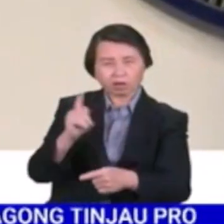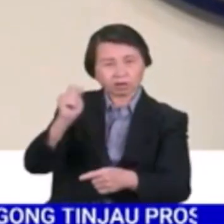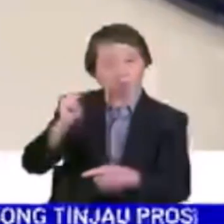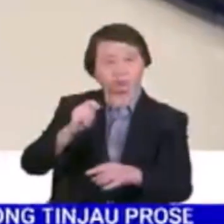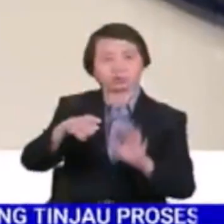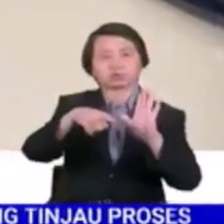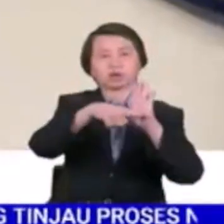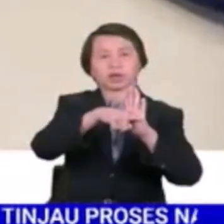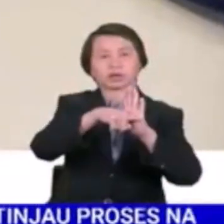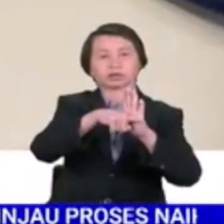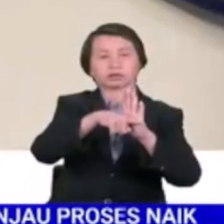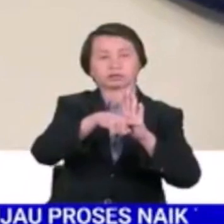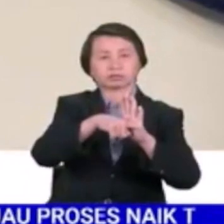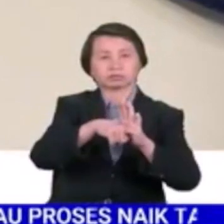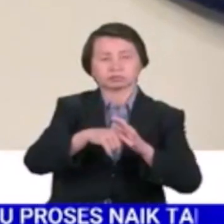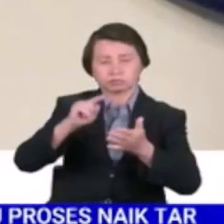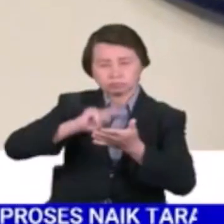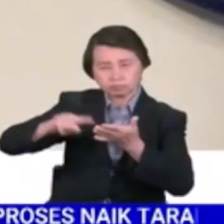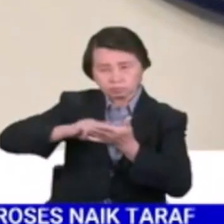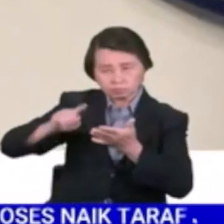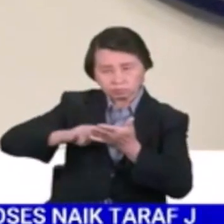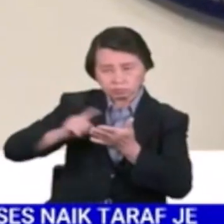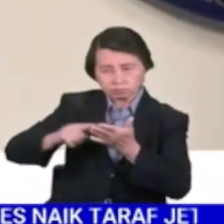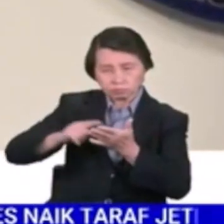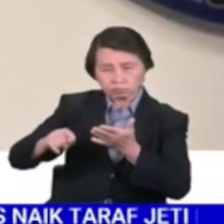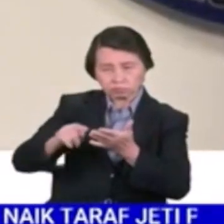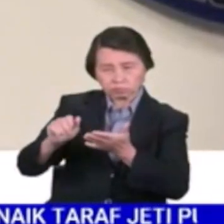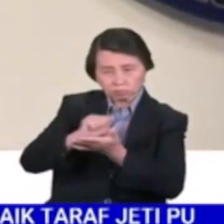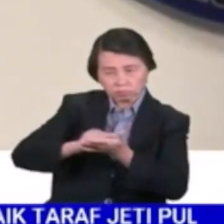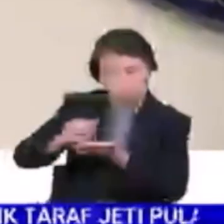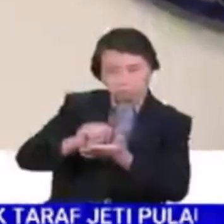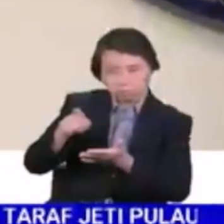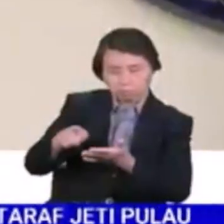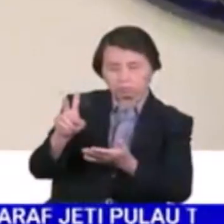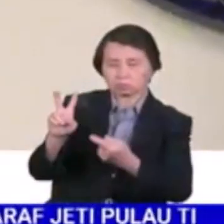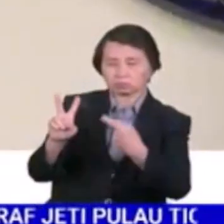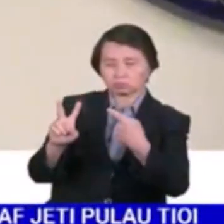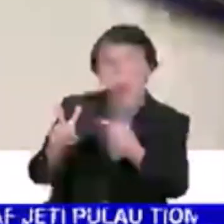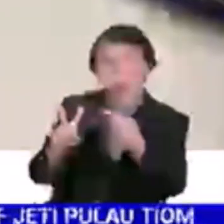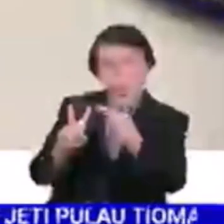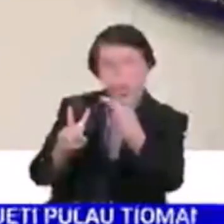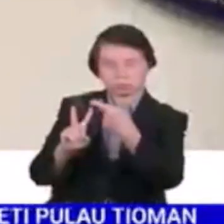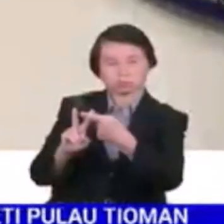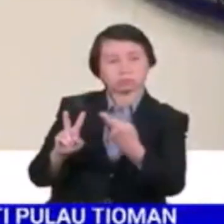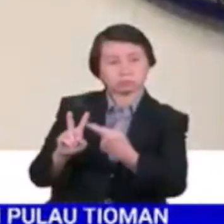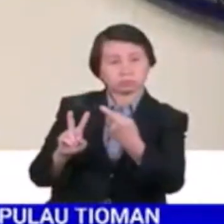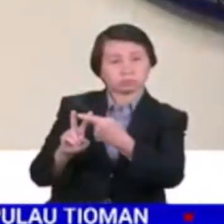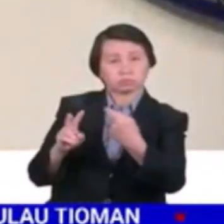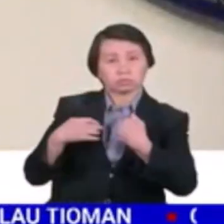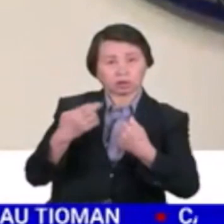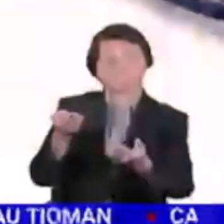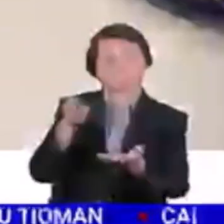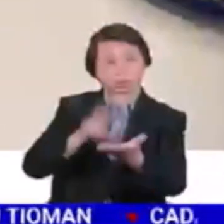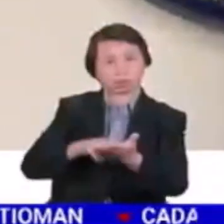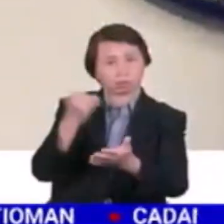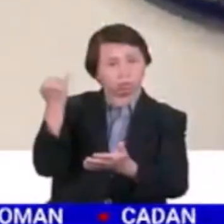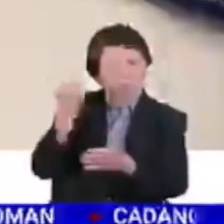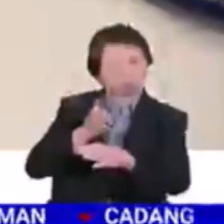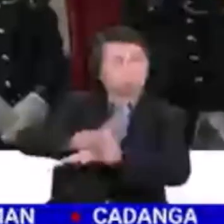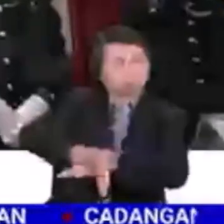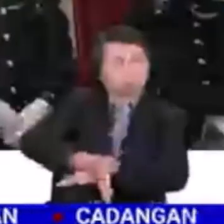adalah negatif. Semakan mendapati dua daripada suspek-suspek mempunyai rekod lampau.